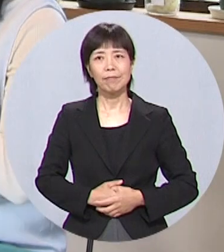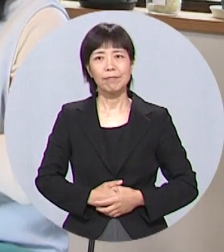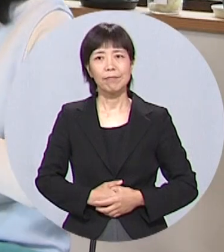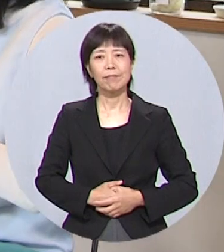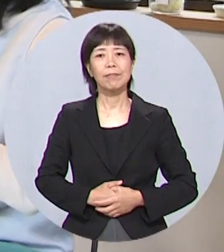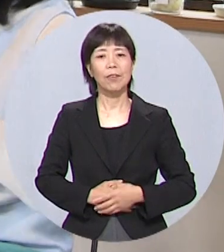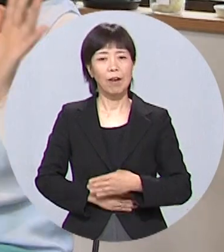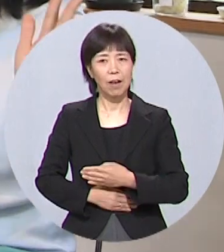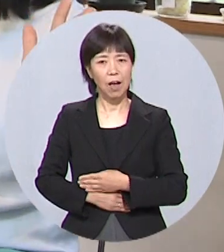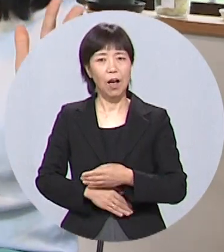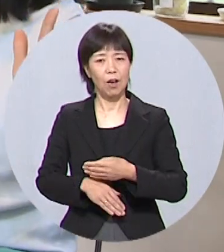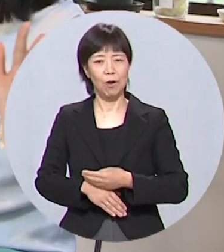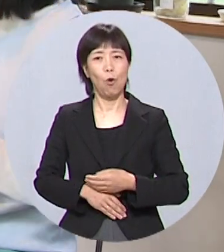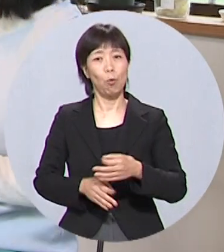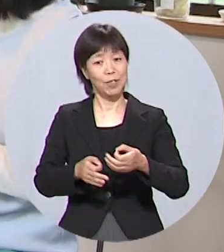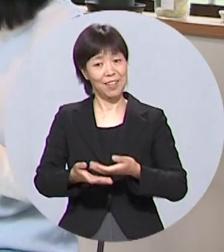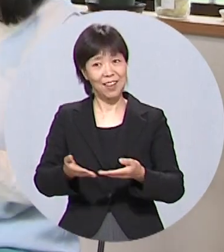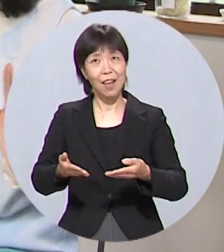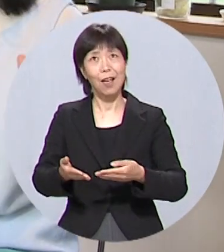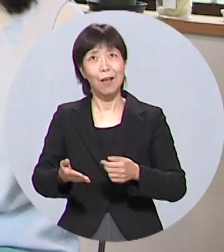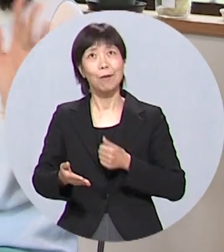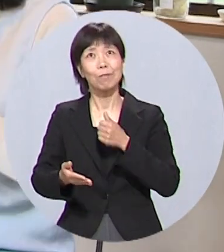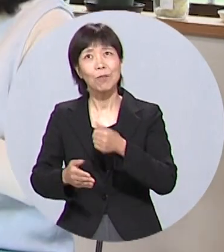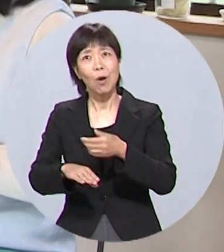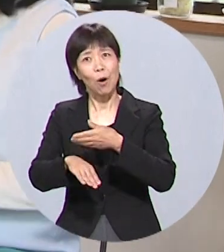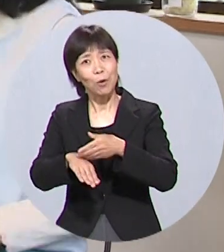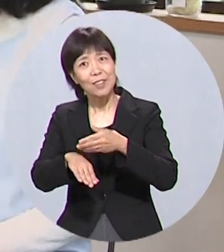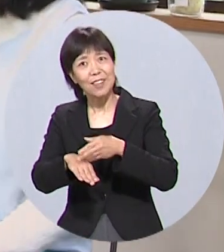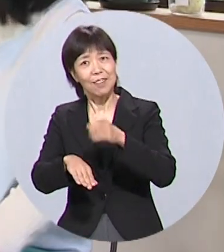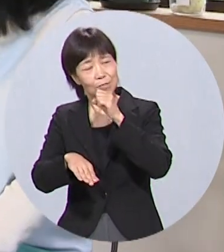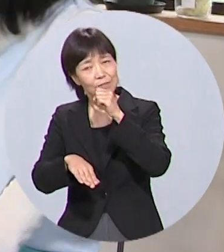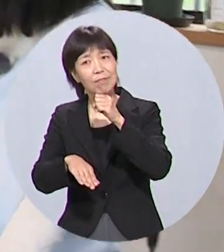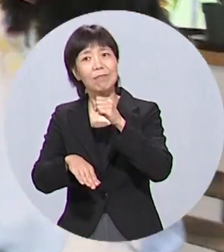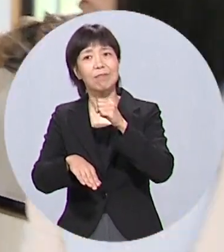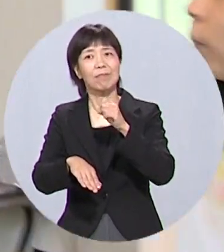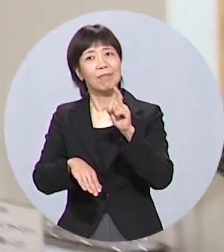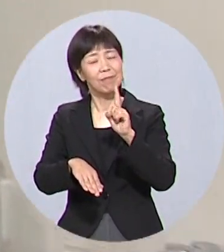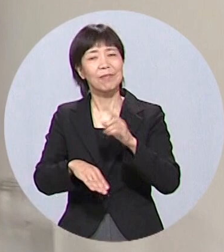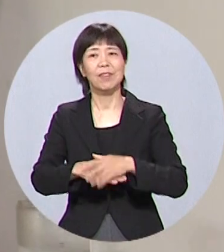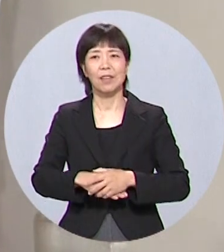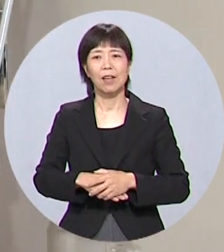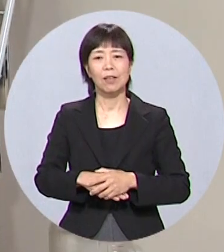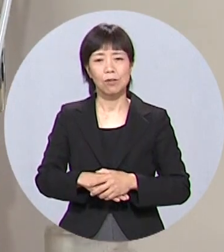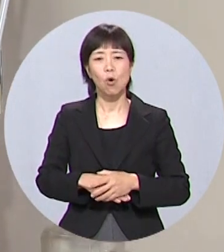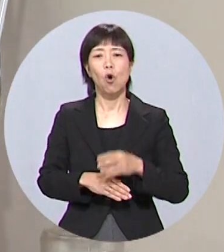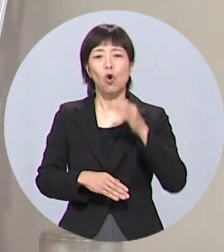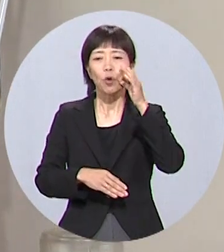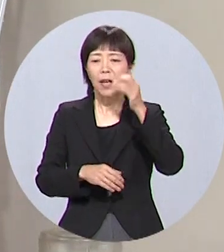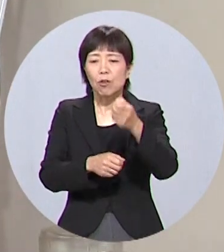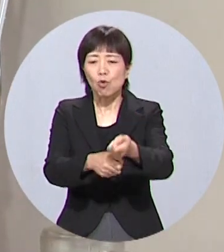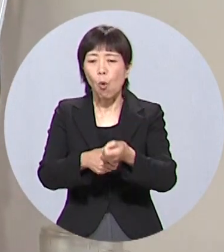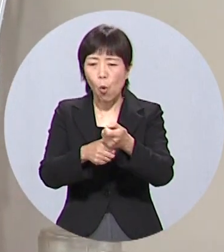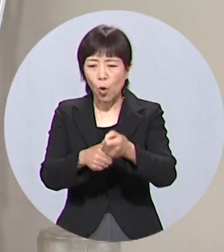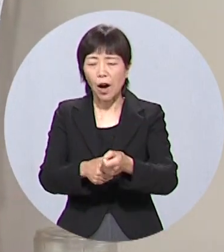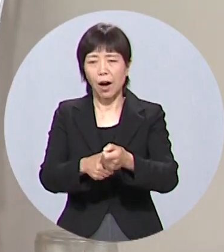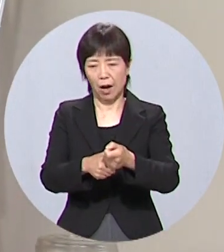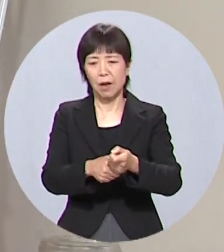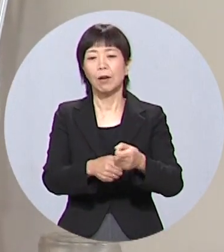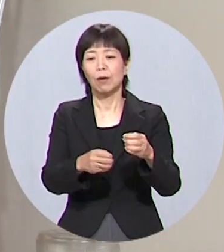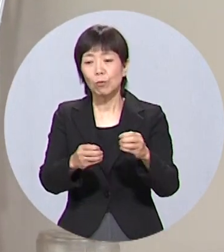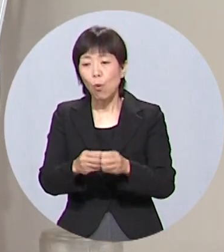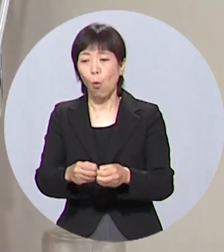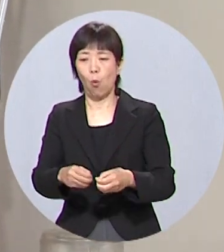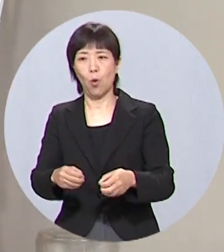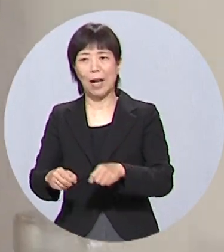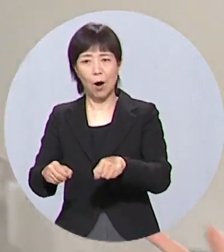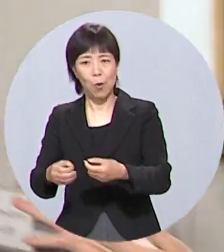こちらとってもおしゃれな雰囲気のお店なんですけど、はい、こちらどういったお店なんですか。 はい、梅農家が営むあのカフェになっております。 あ、